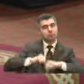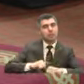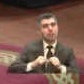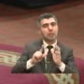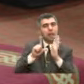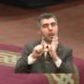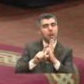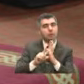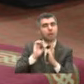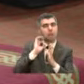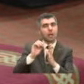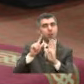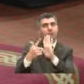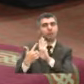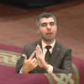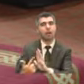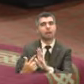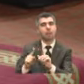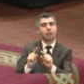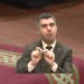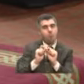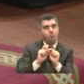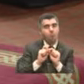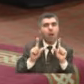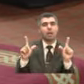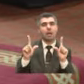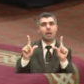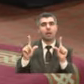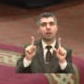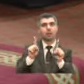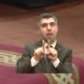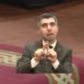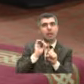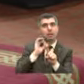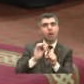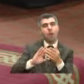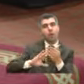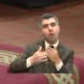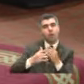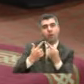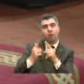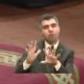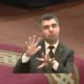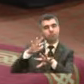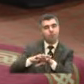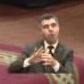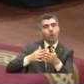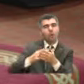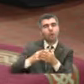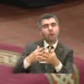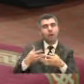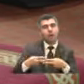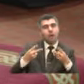17 في أفق الوصول إلى رؤية واضحة وتصور مكتمل مندمج ودامج للجميع، يمكننا من